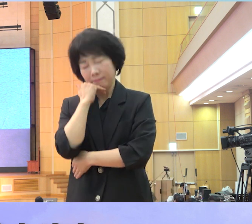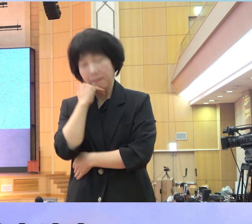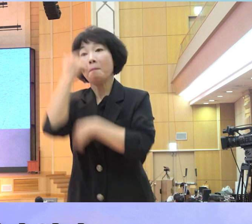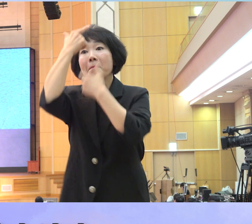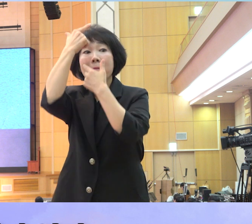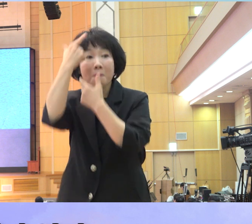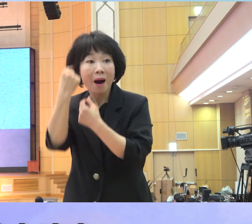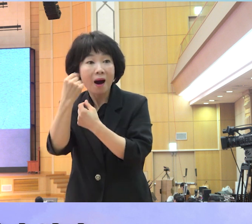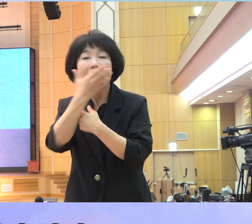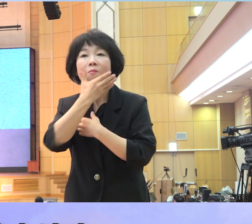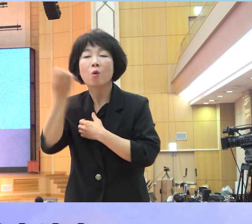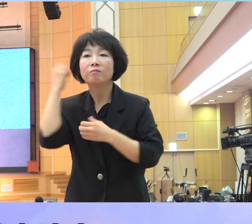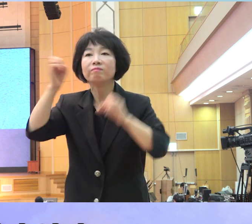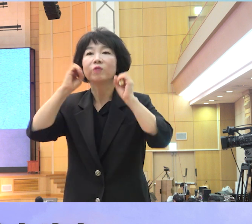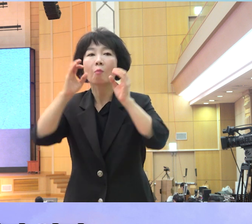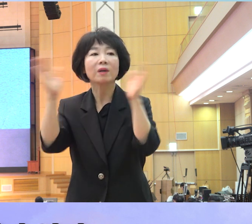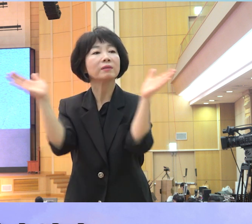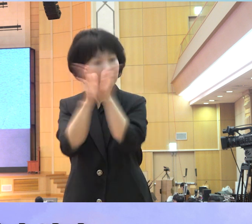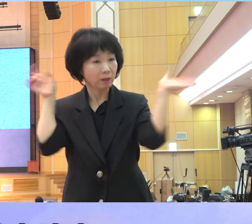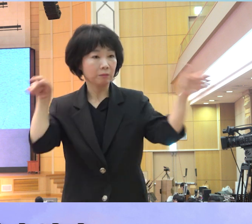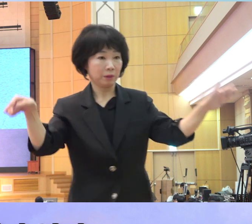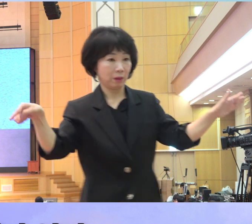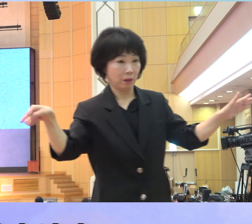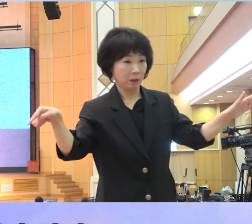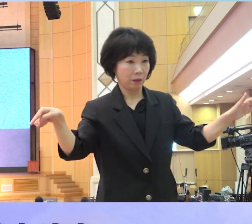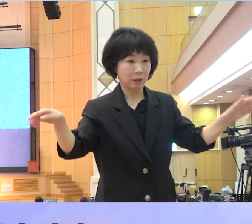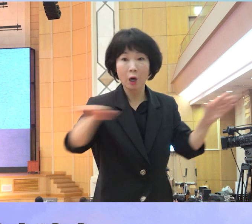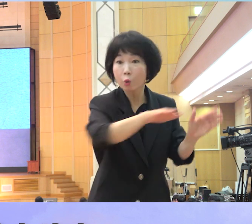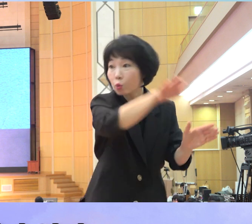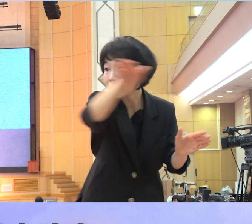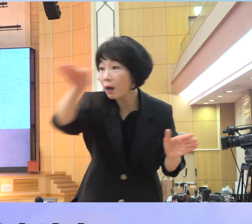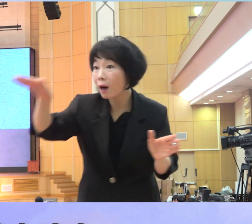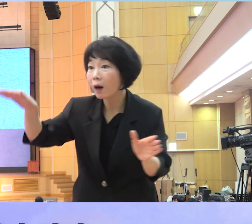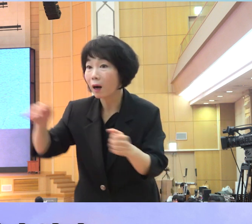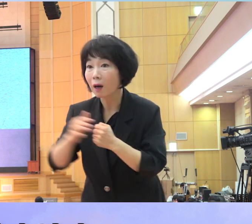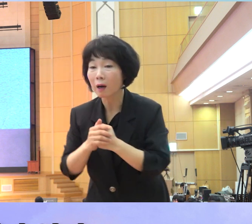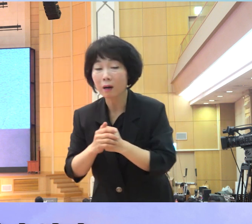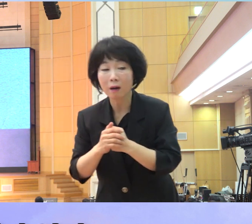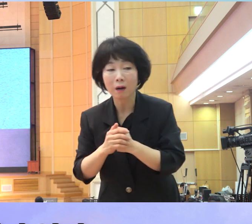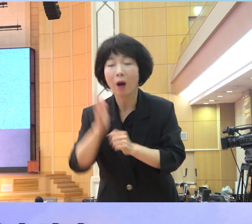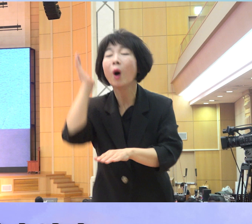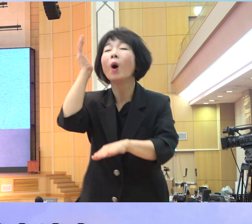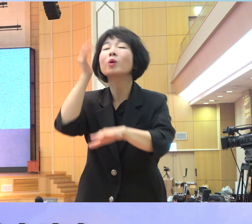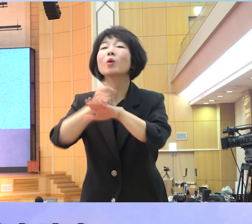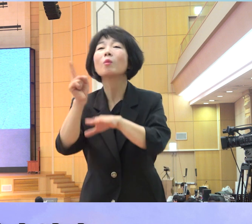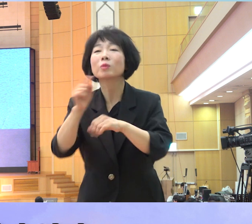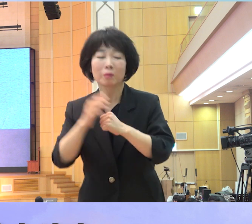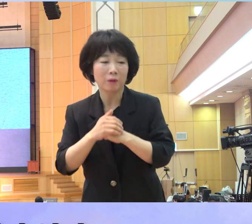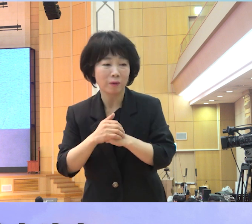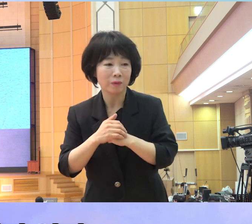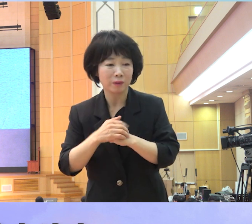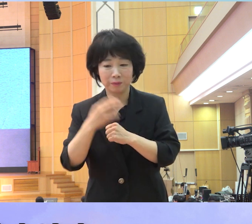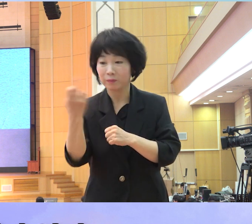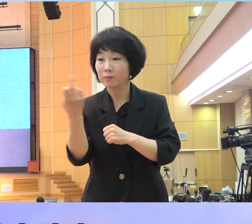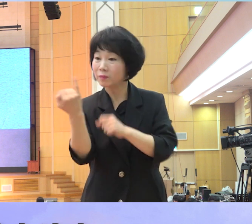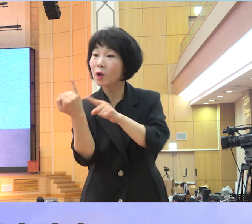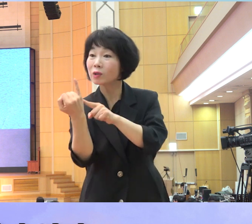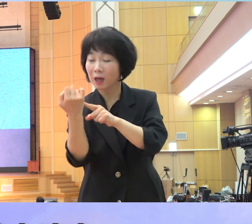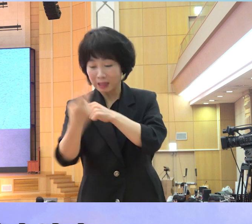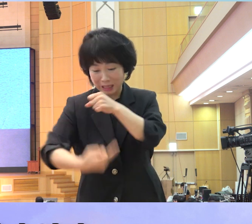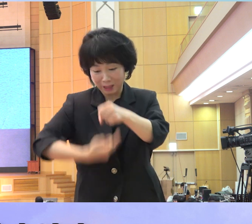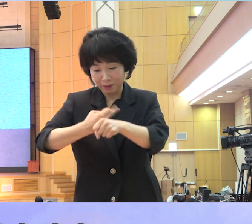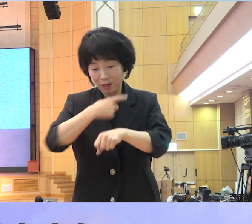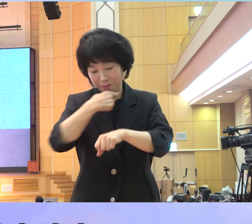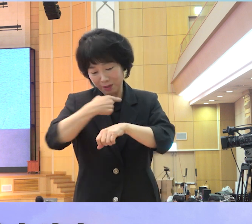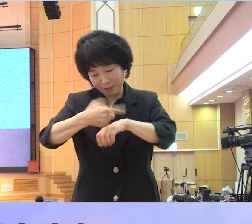방금 전에 우리 마가복음 얘기도 했지만 그 기다림, 그래서 마가복음에도 결론이 어떻게, 그 혈루병 여인 야이로